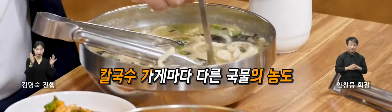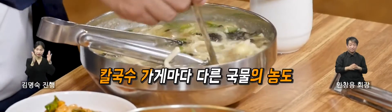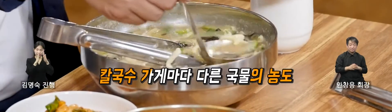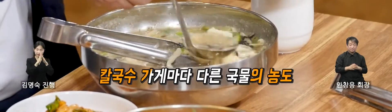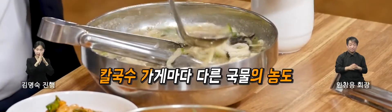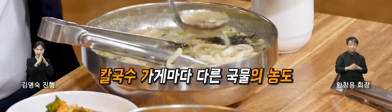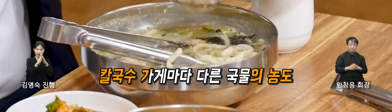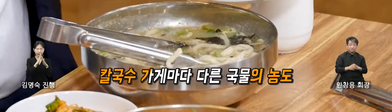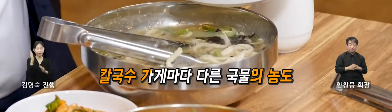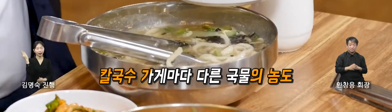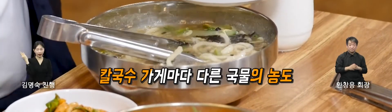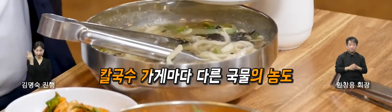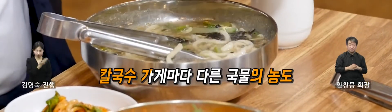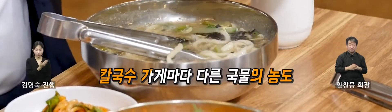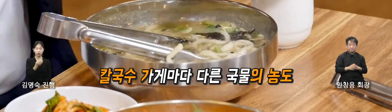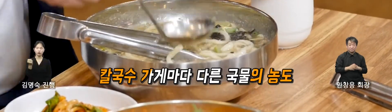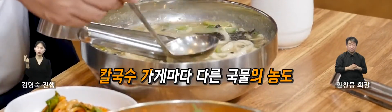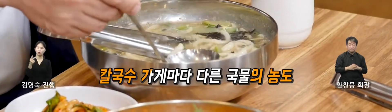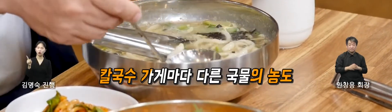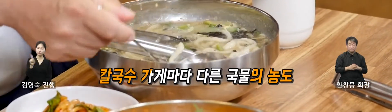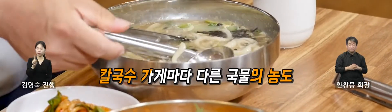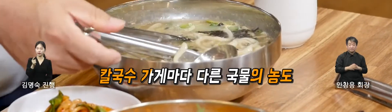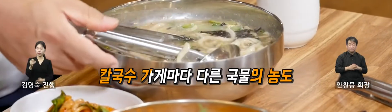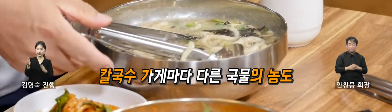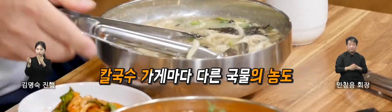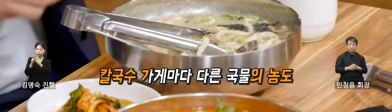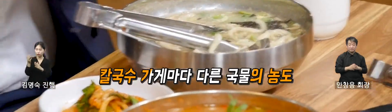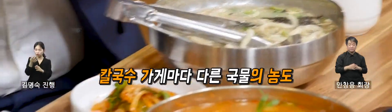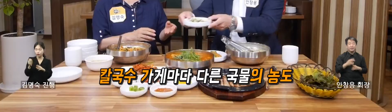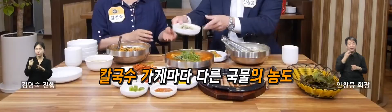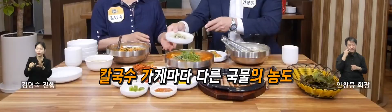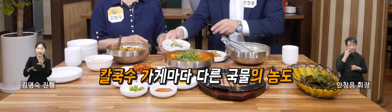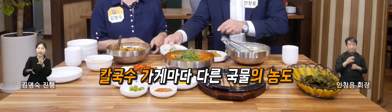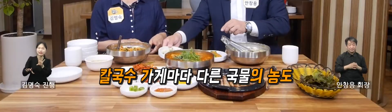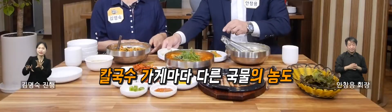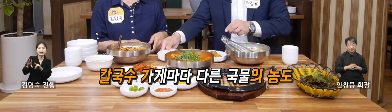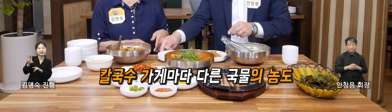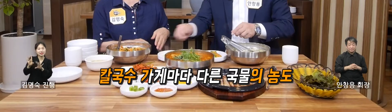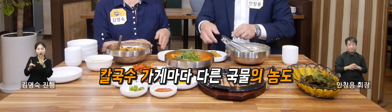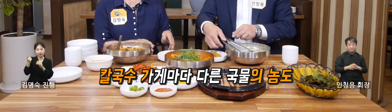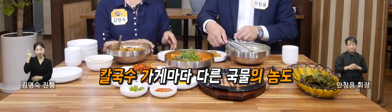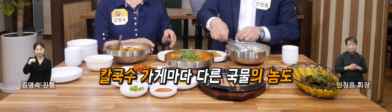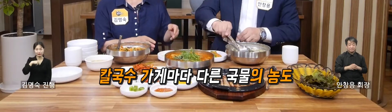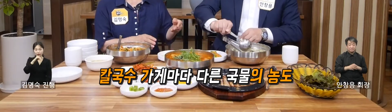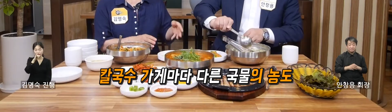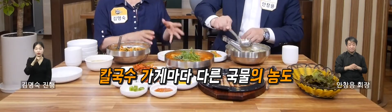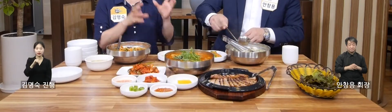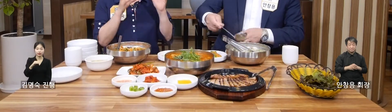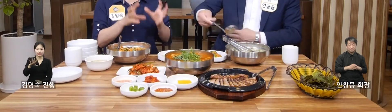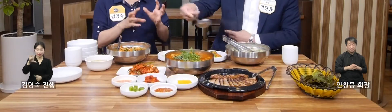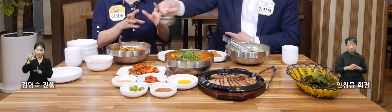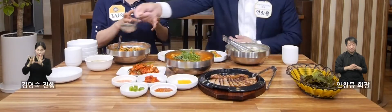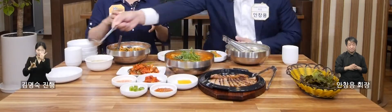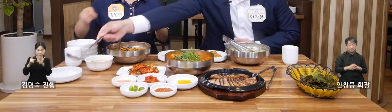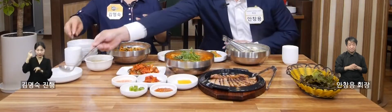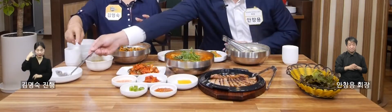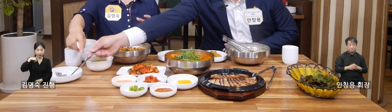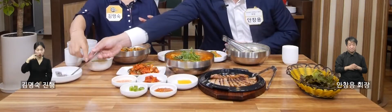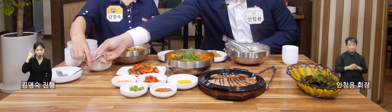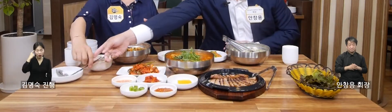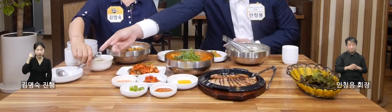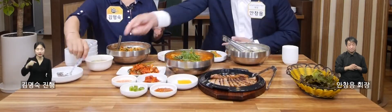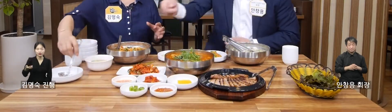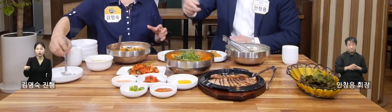이렇게 맑고 어느 집은 좀 걸쭉하잖아요. 네. 근데 이제 이 걸쭉한 이유는 그러니까 그